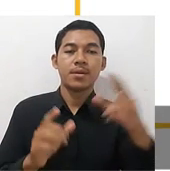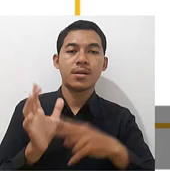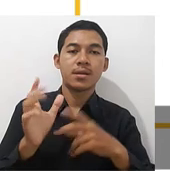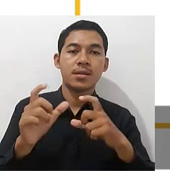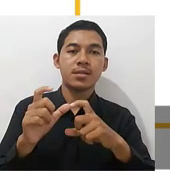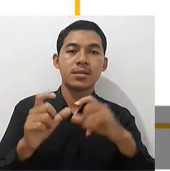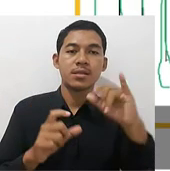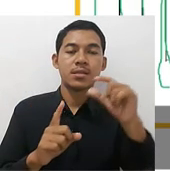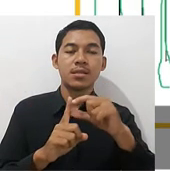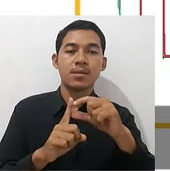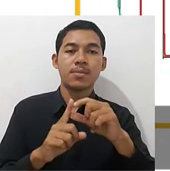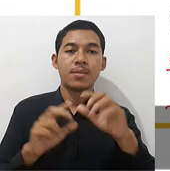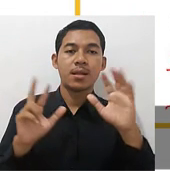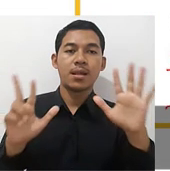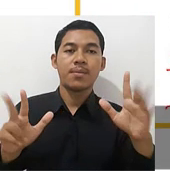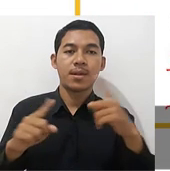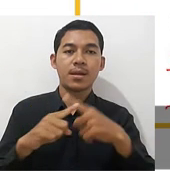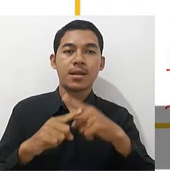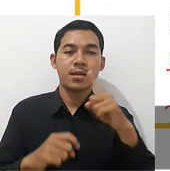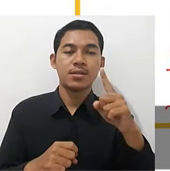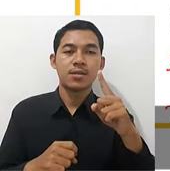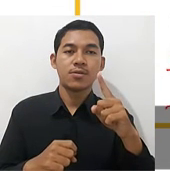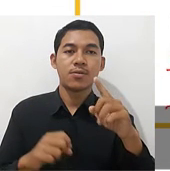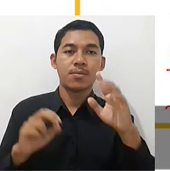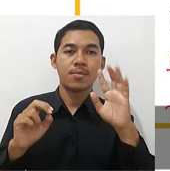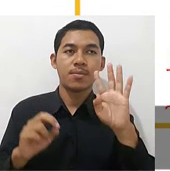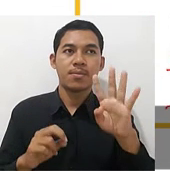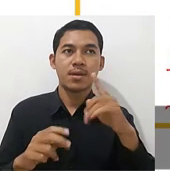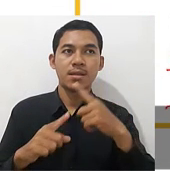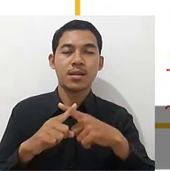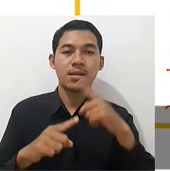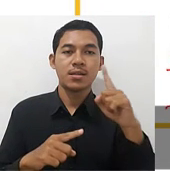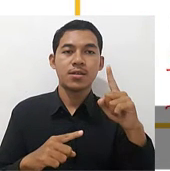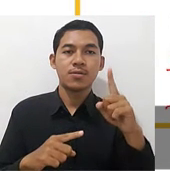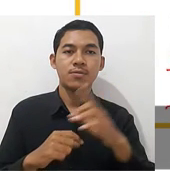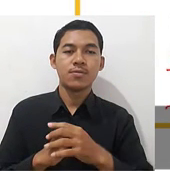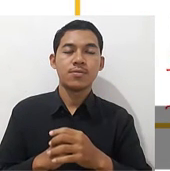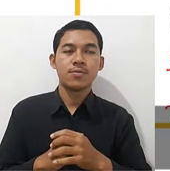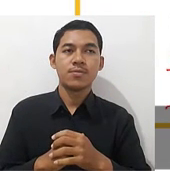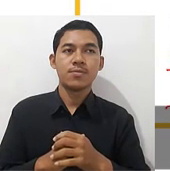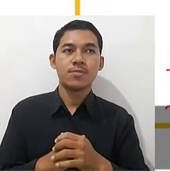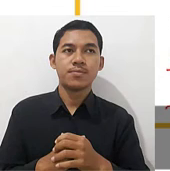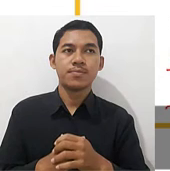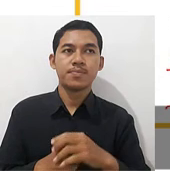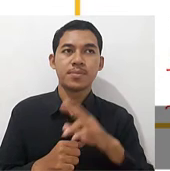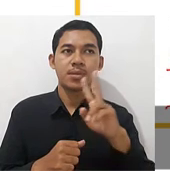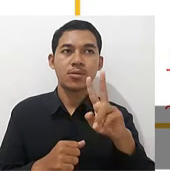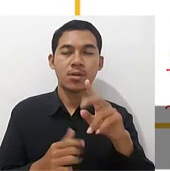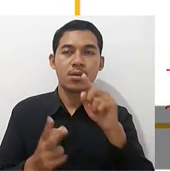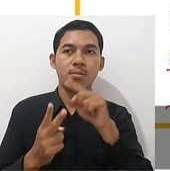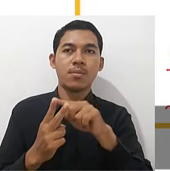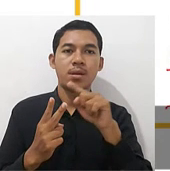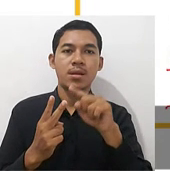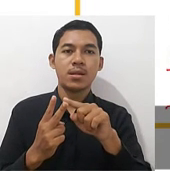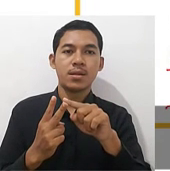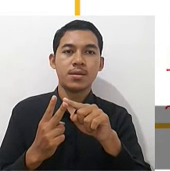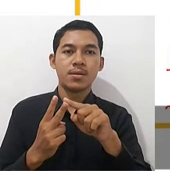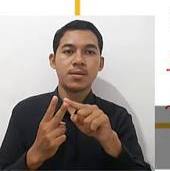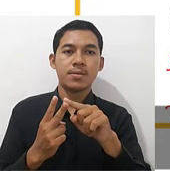8 tuan atau 8 kali 1. Ini kan kalau di 4 kali 1 kan kayak gini ya, istilahnya dua selektor yang menentukan